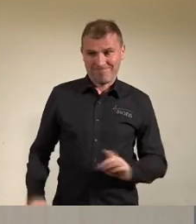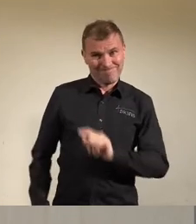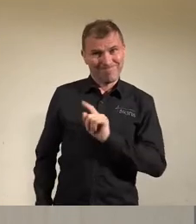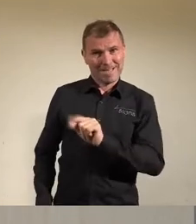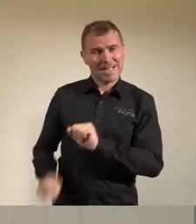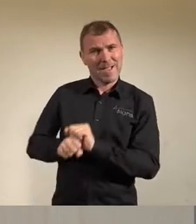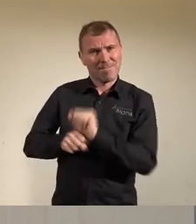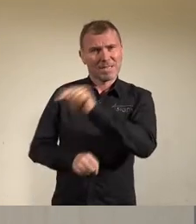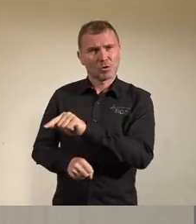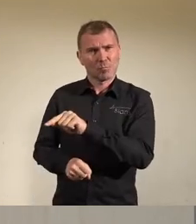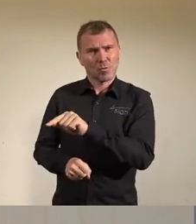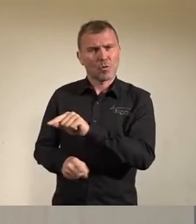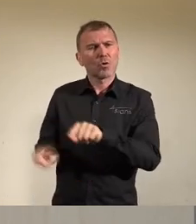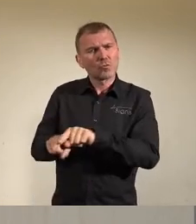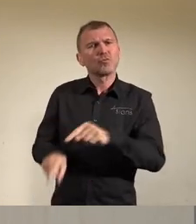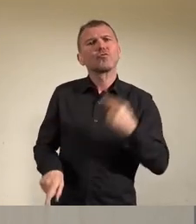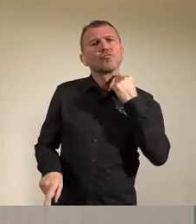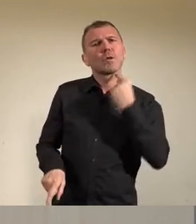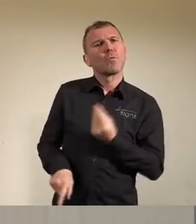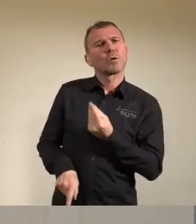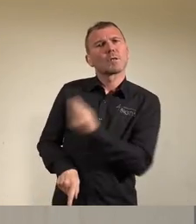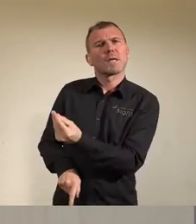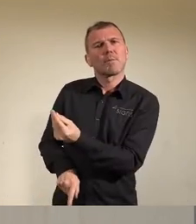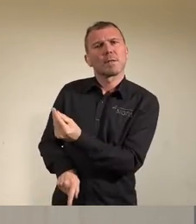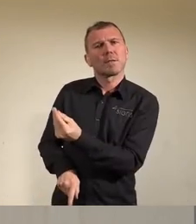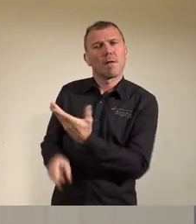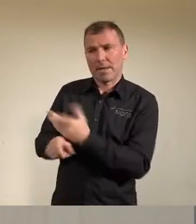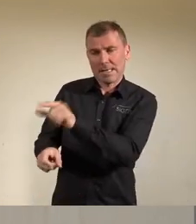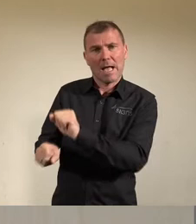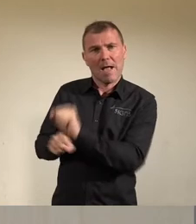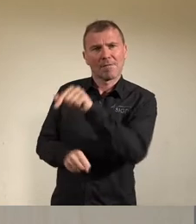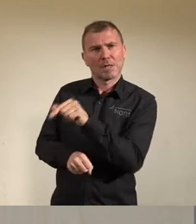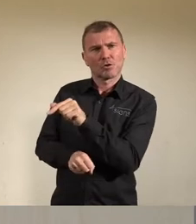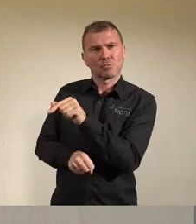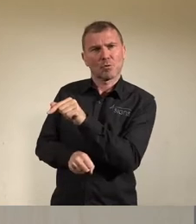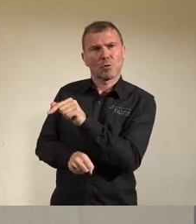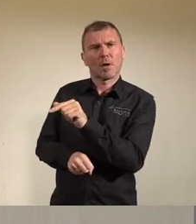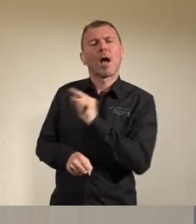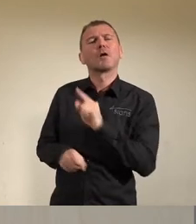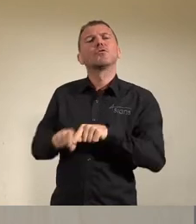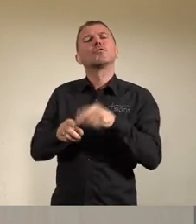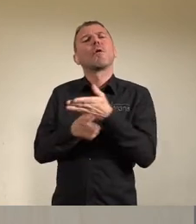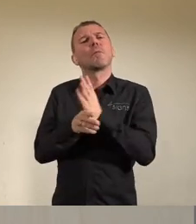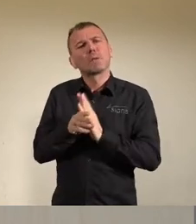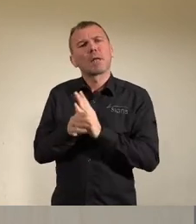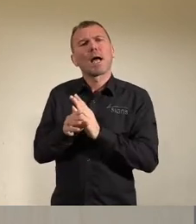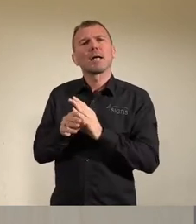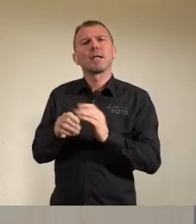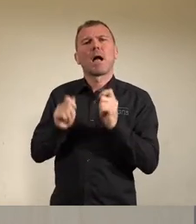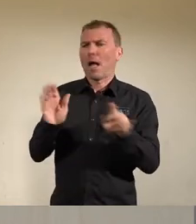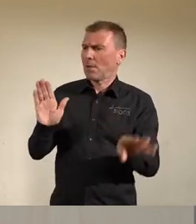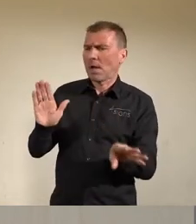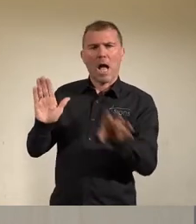diesem Widerspruch Zustimmung teilwerden lassen. Auch dieser Widerspruch ist zumindest in Teilen aufgenommen in den